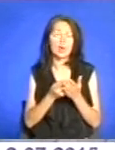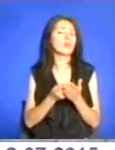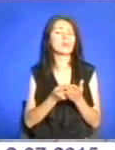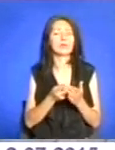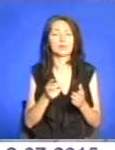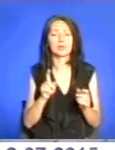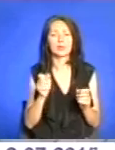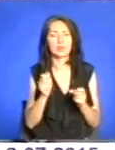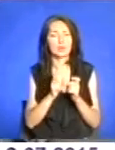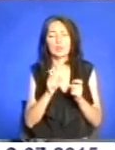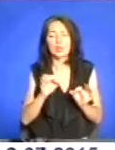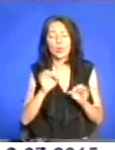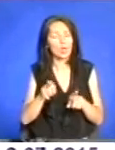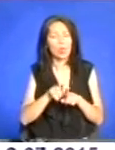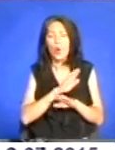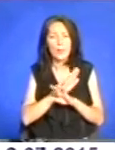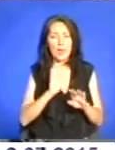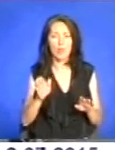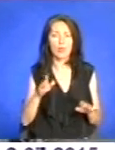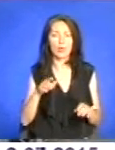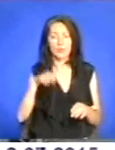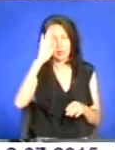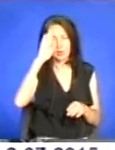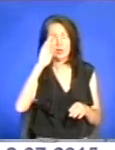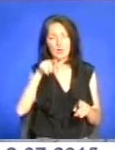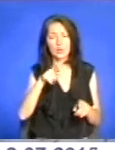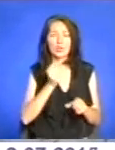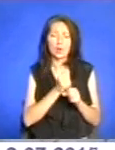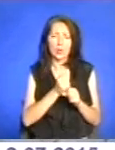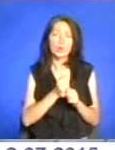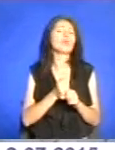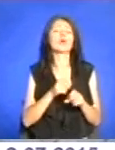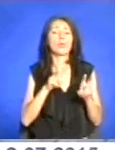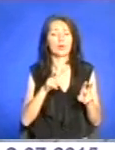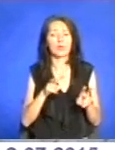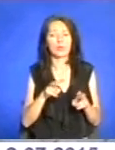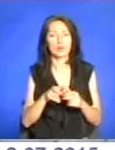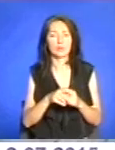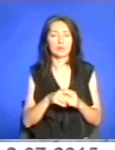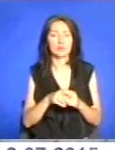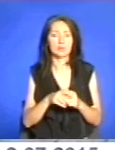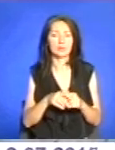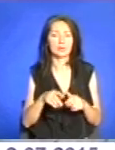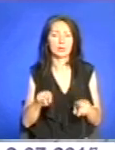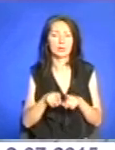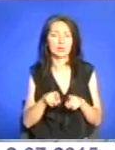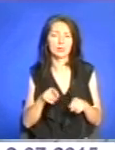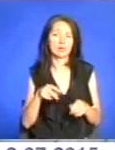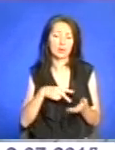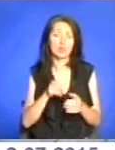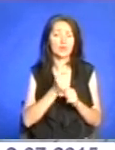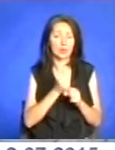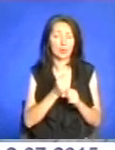то кого не повинно було. Він роботу пильнував, його ніколи не вже він там десь на роботу не ходив, ще щось, кого не було. Він ходив на